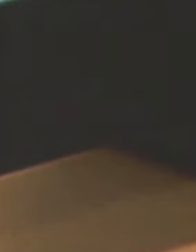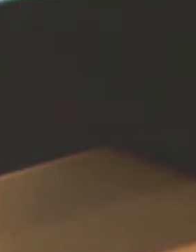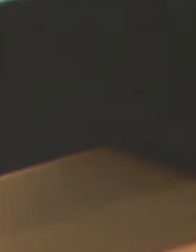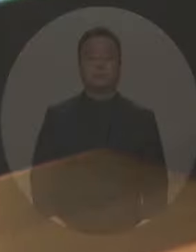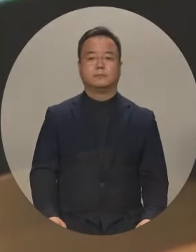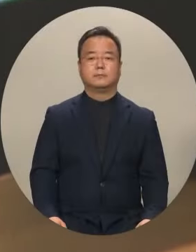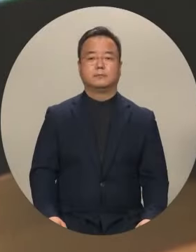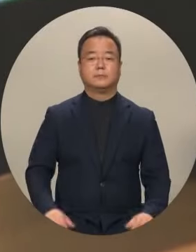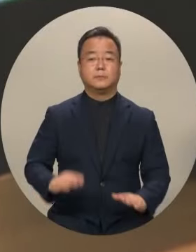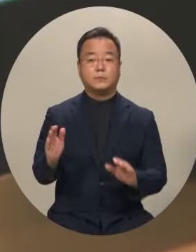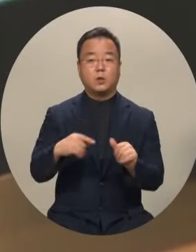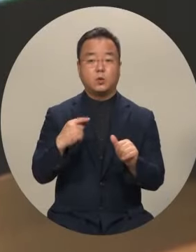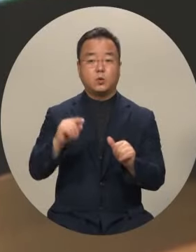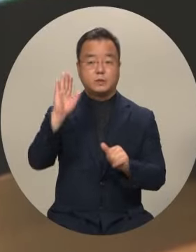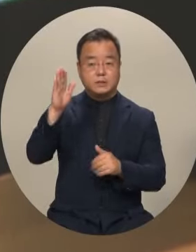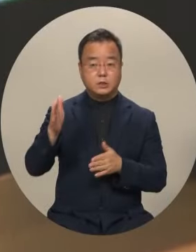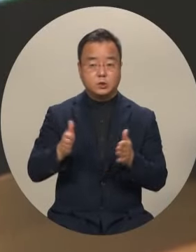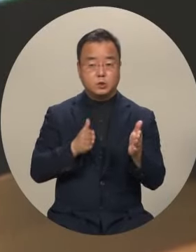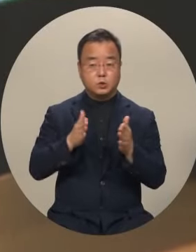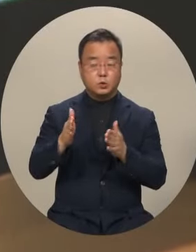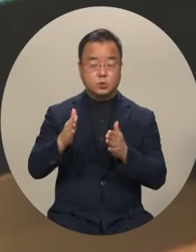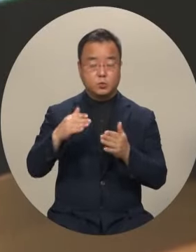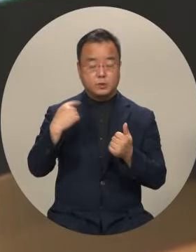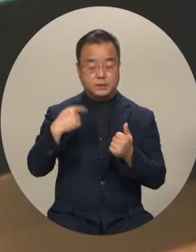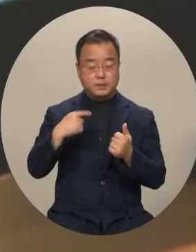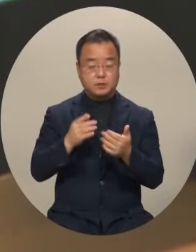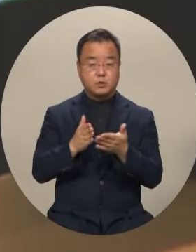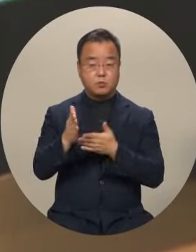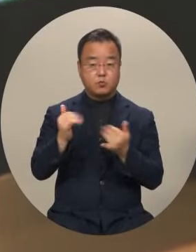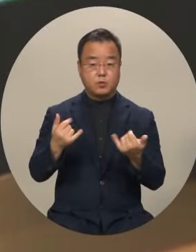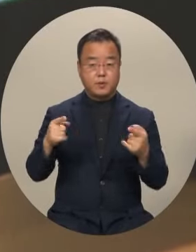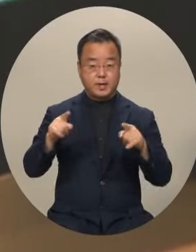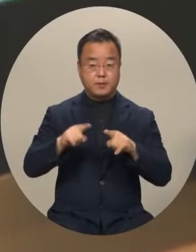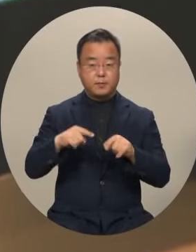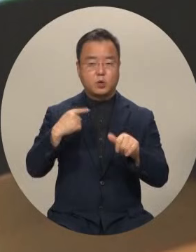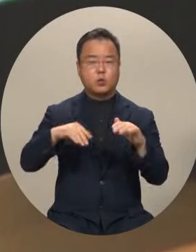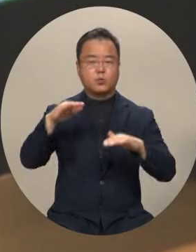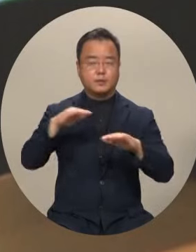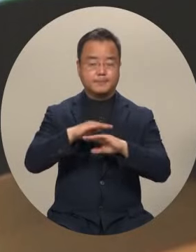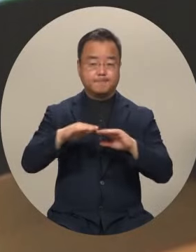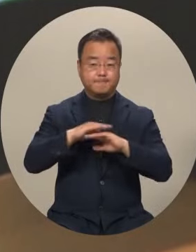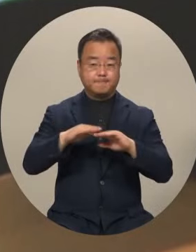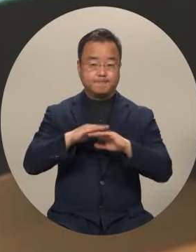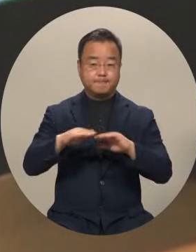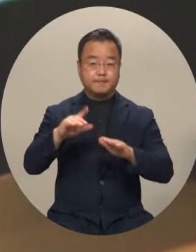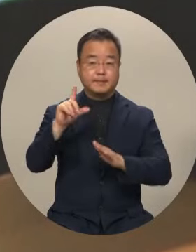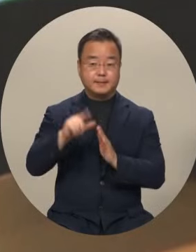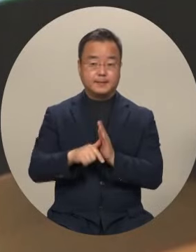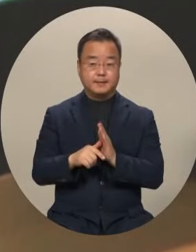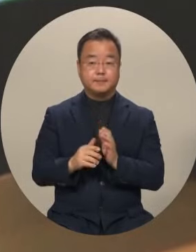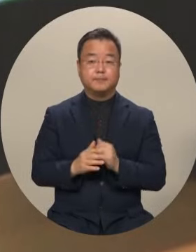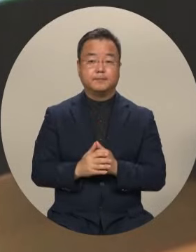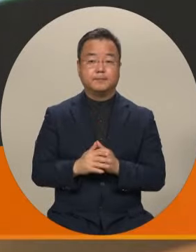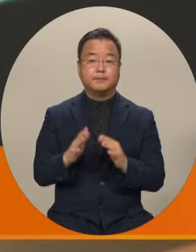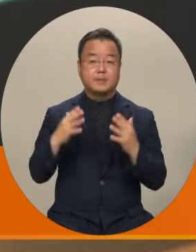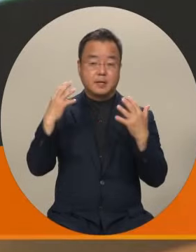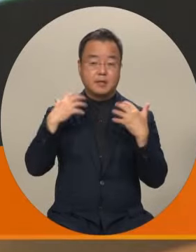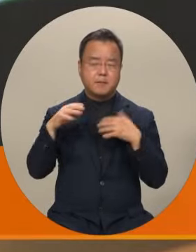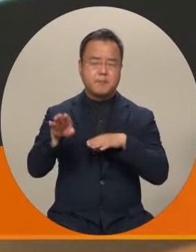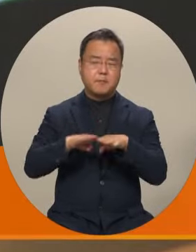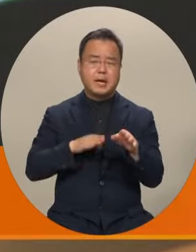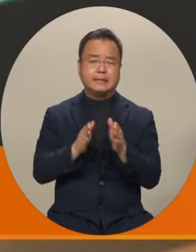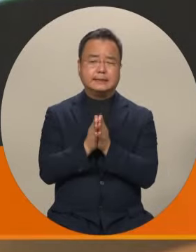공교육 진로진학 전문가들과 함께하는 교육격차 해소 프로젝트 입시의 정석 시간입니다 여름방학이